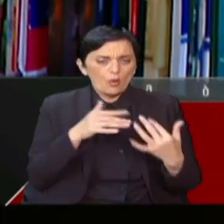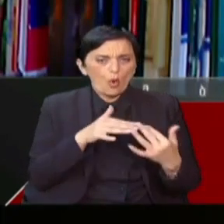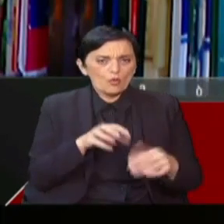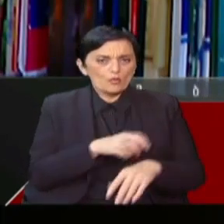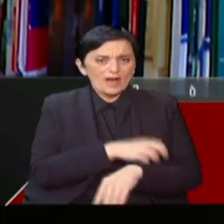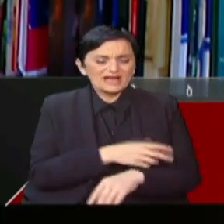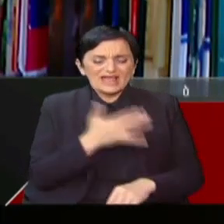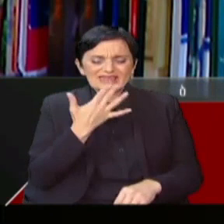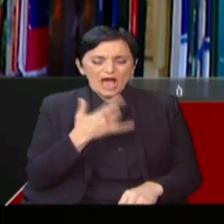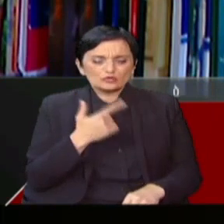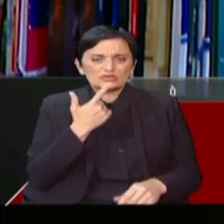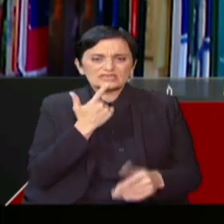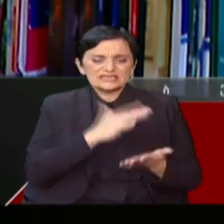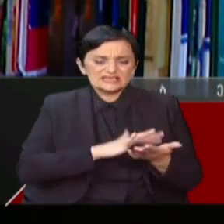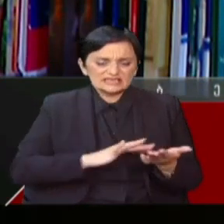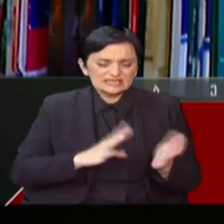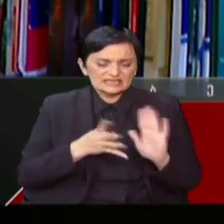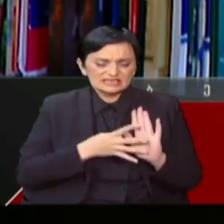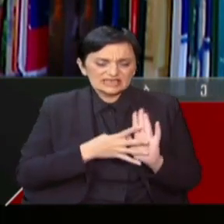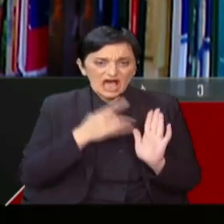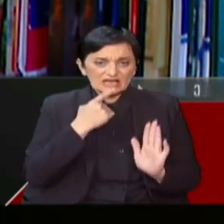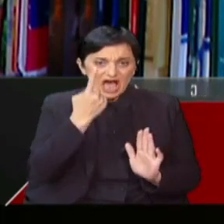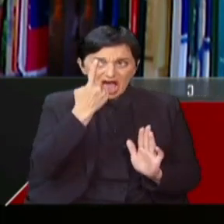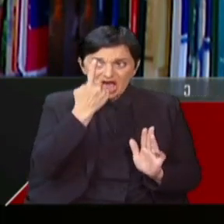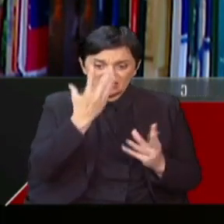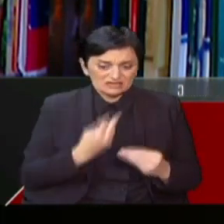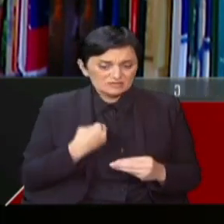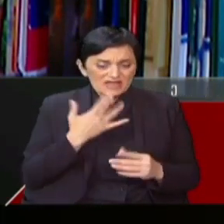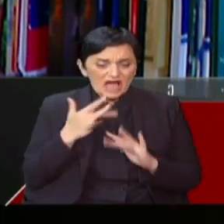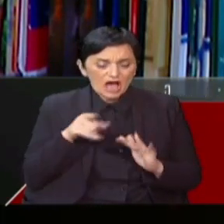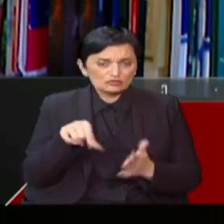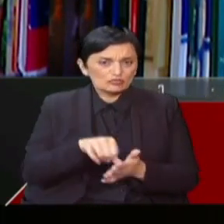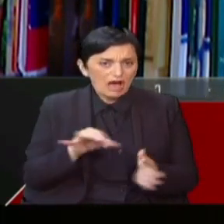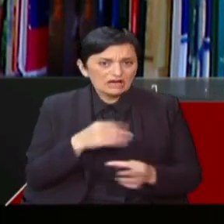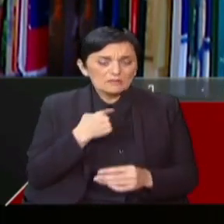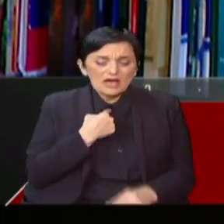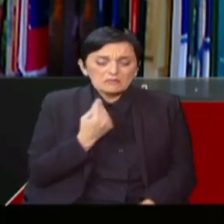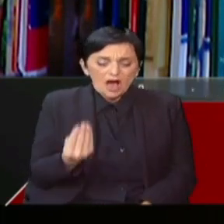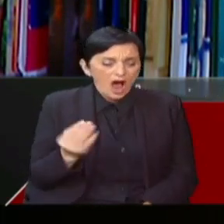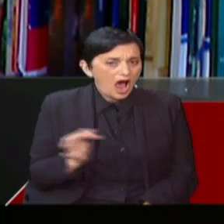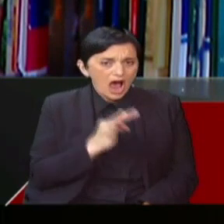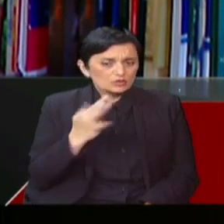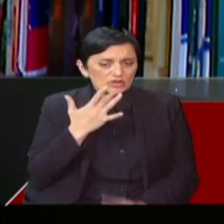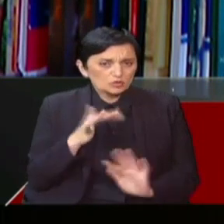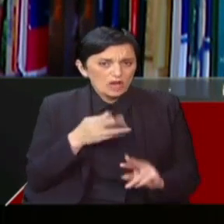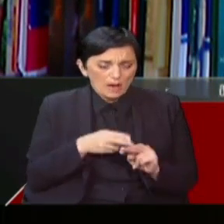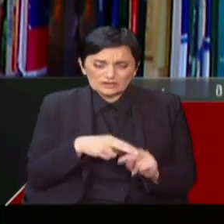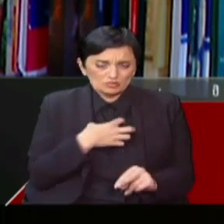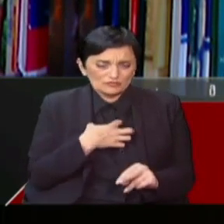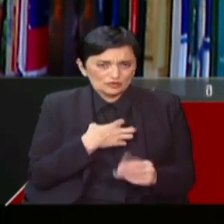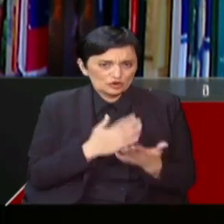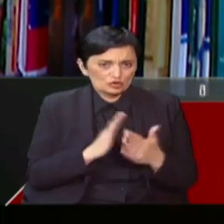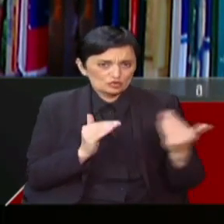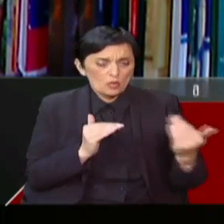პარტიას, ნაციონალებს, ისხლიან ცხრა წელს. ერთი დღე არ ყოფილა არასოდეს ნაციონალურ მოძრაობაში და ხმა არ მემიცია ნაციონალურ მოძრაობისთვის. ამას მნიშვნელობა ხო არა აქვს